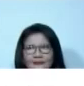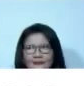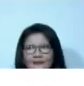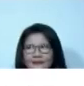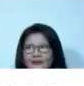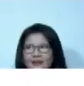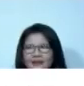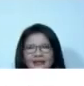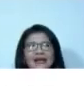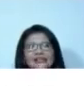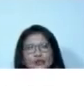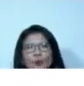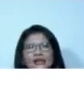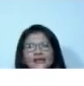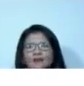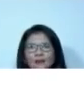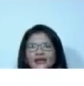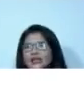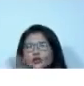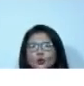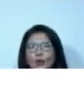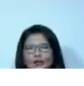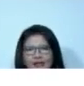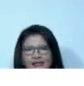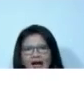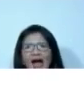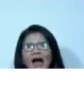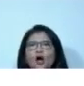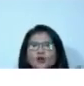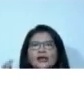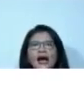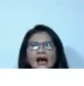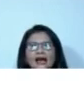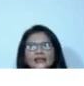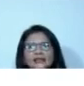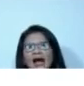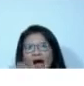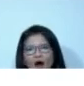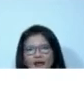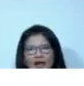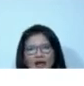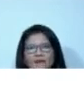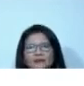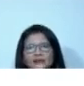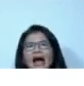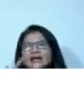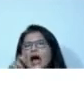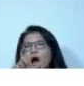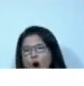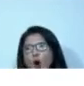ini menyebalkan. Di seluruh Indonesia kita menghadapi fenomena ORDAL. Ada ORDAL di mana-mana yang